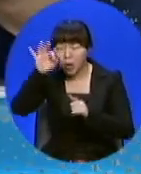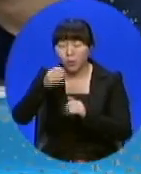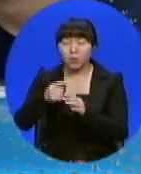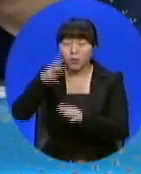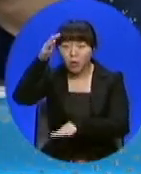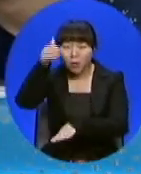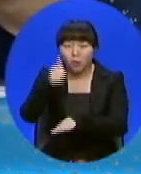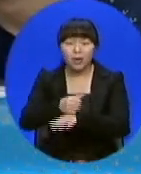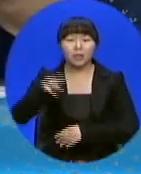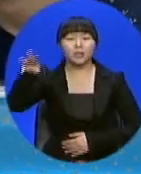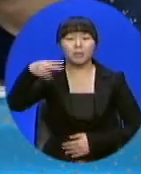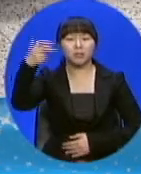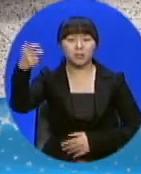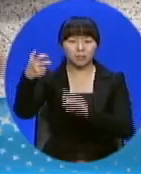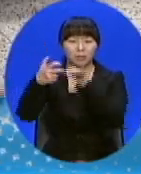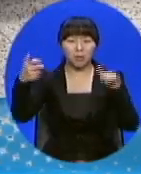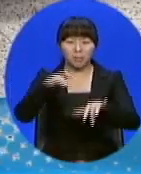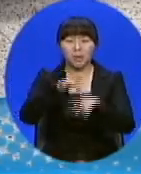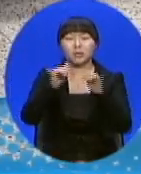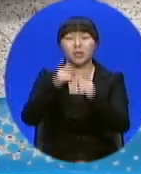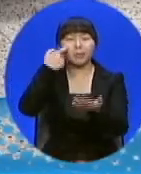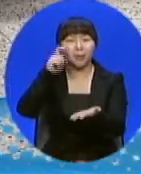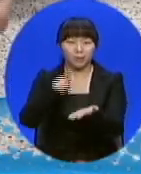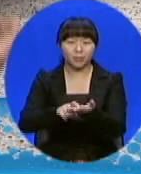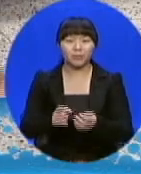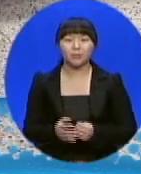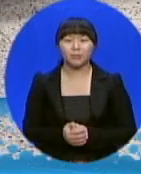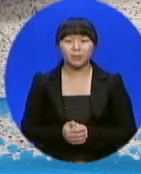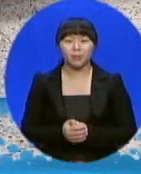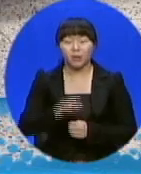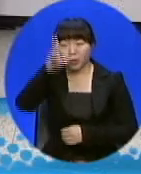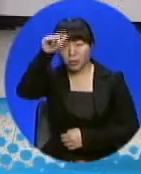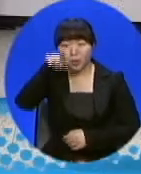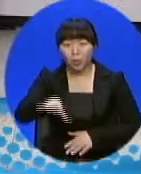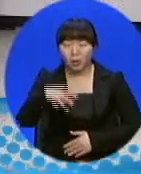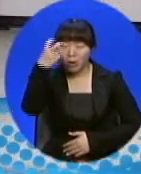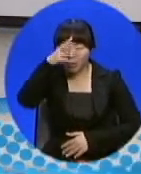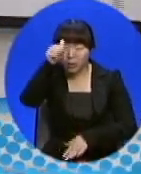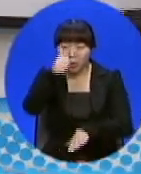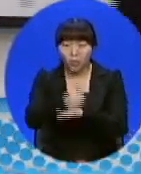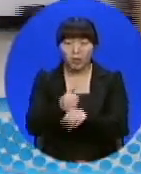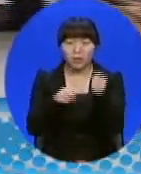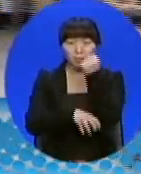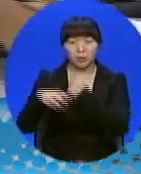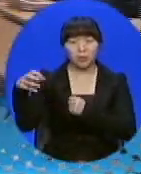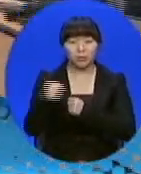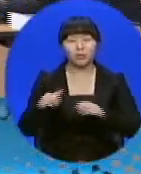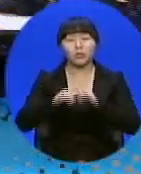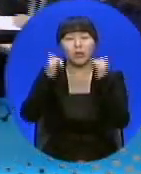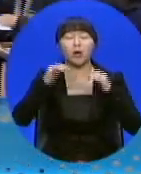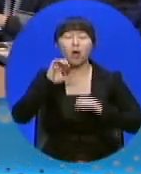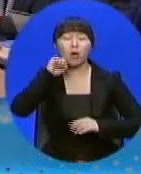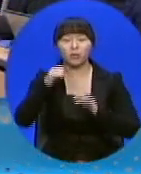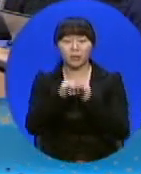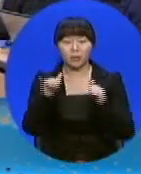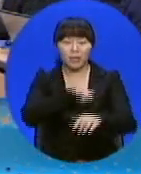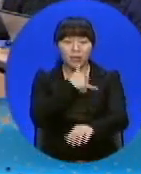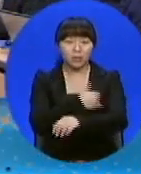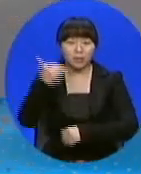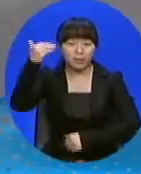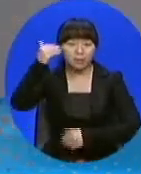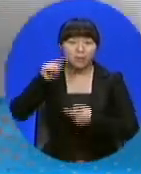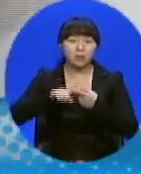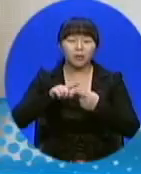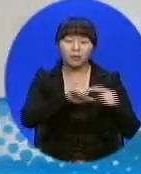결과 총 370명의 실종자가 발견됐습니다. 경찰은 이번 수색 결과를 바탕으로 사회적 약자 인권 침해 근절